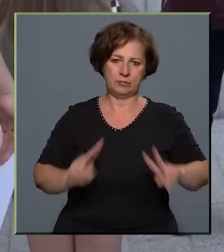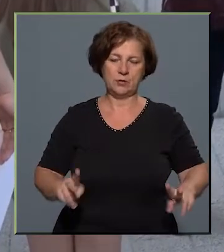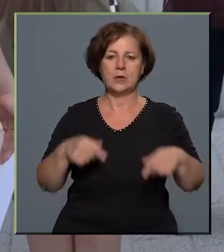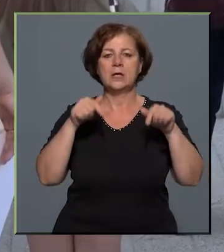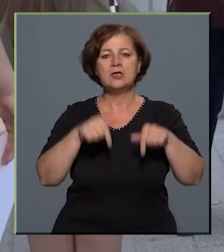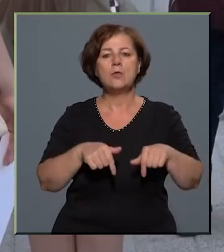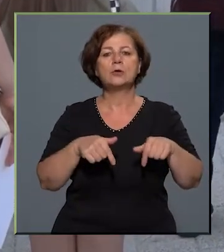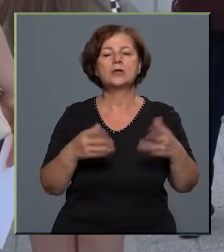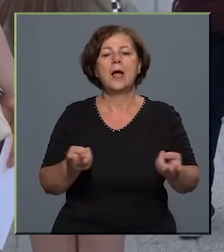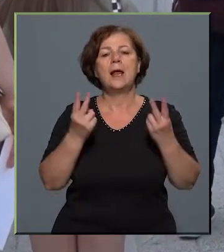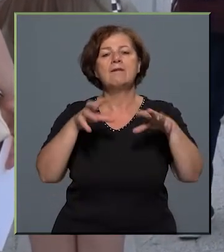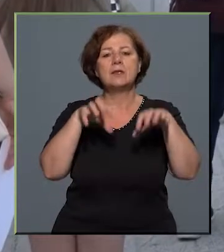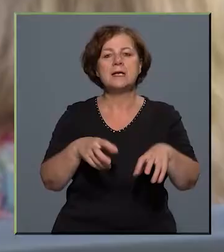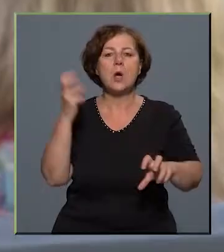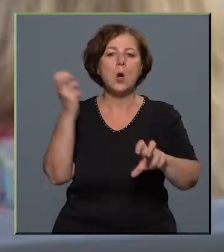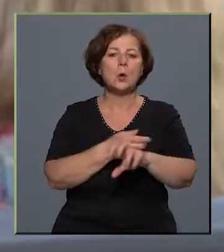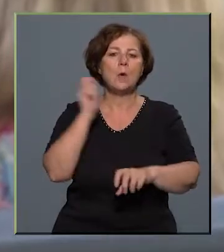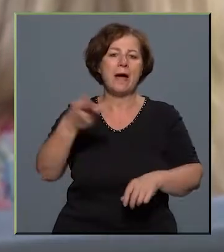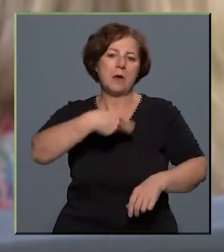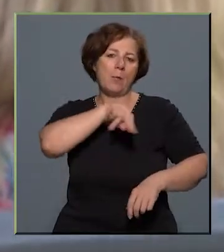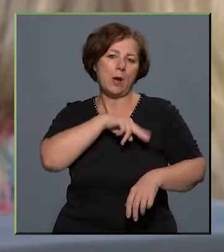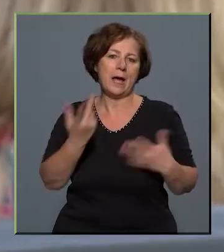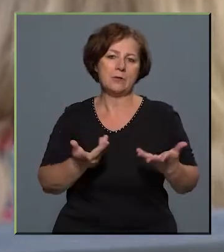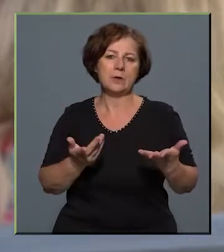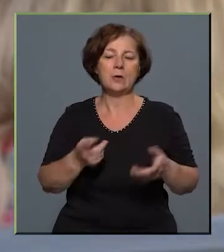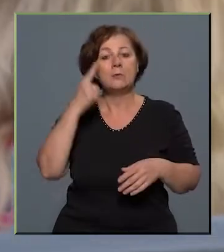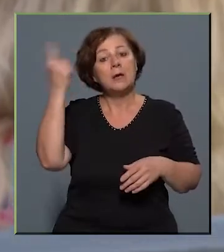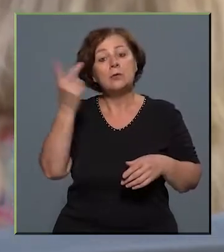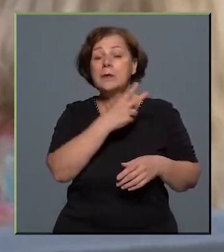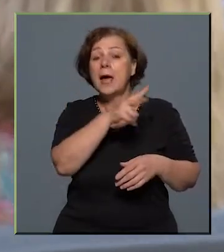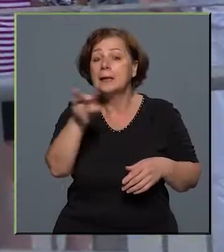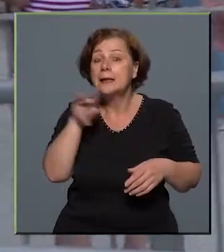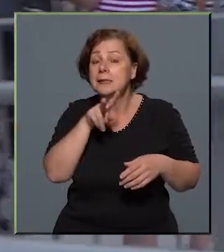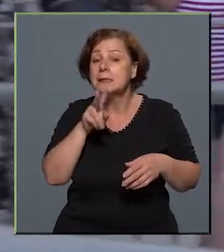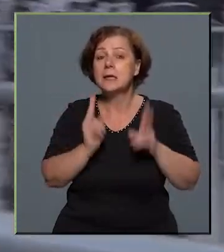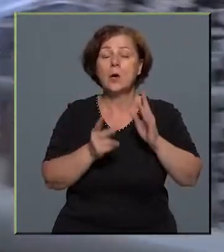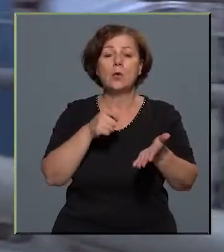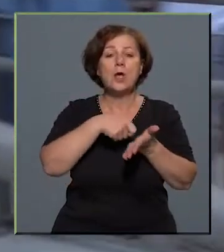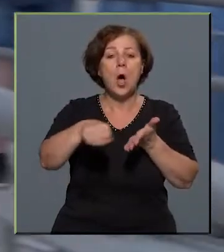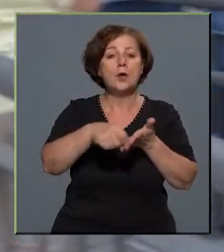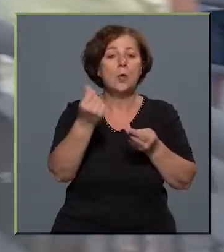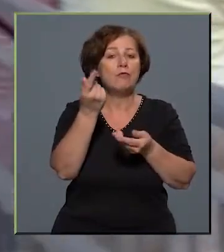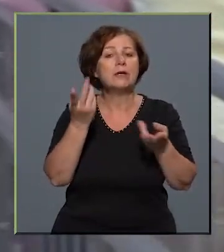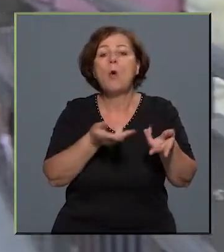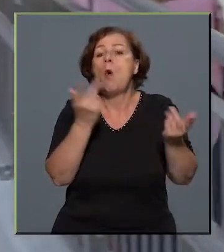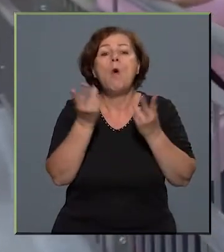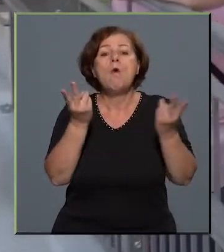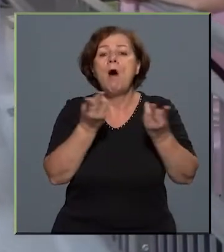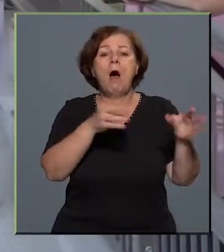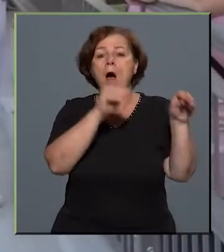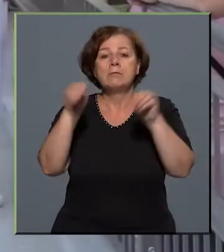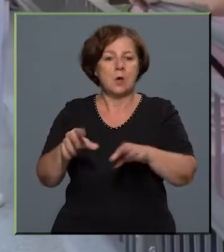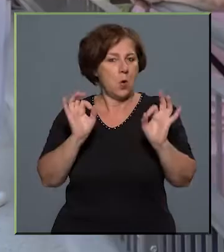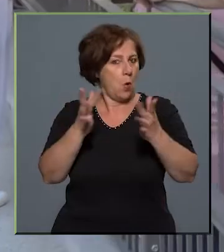most tesszük lehetővé a kőbányai polgárok számára, hogy meg tudják nézni, hogy az adóforintjaik hova kerültek, jó erre